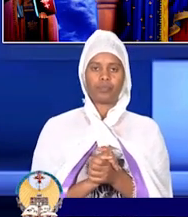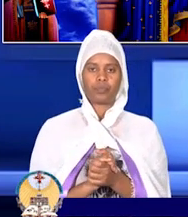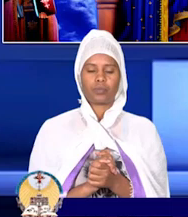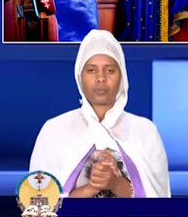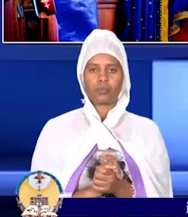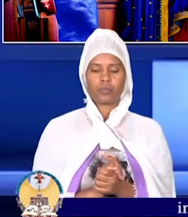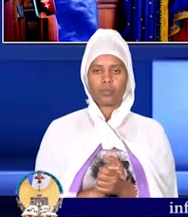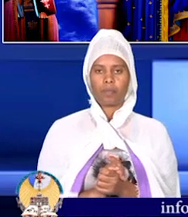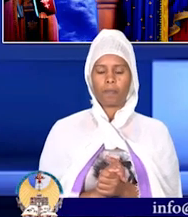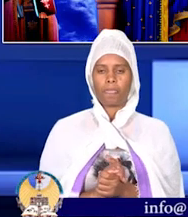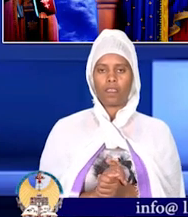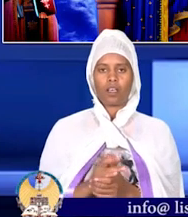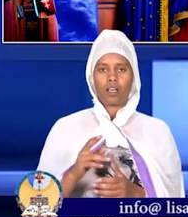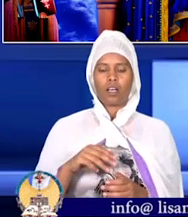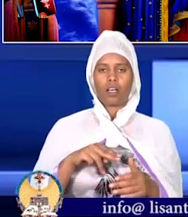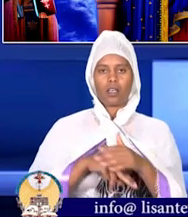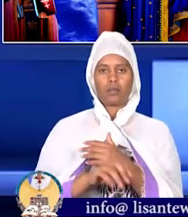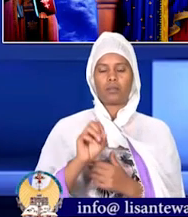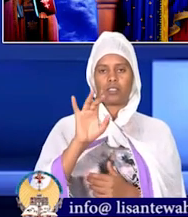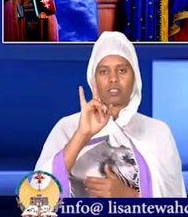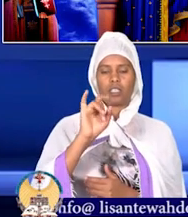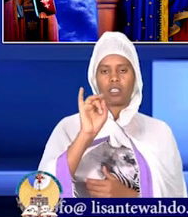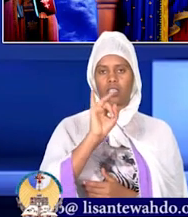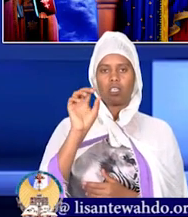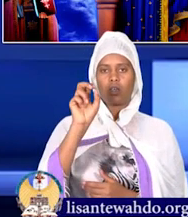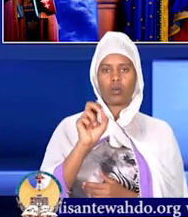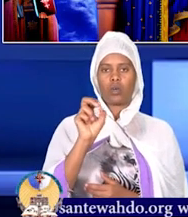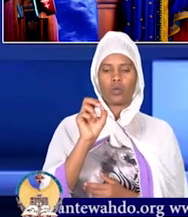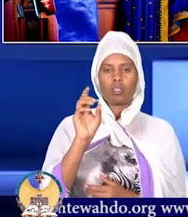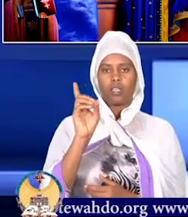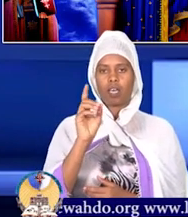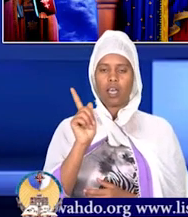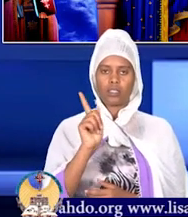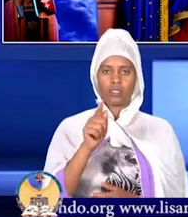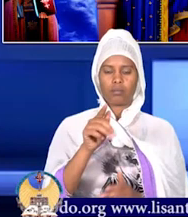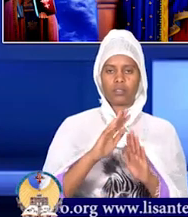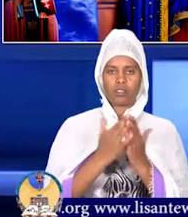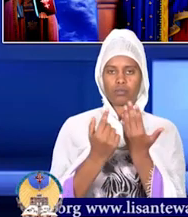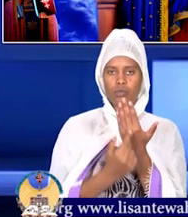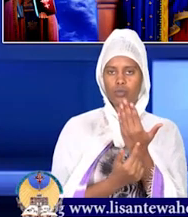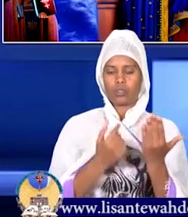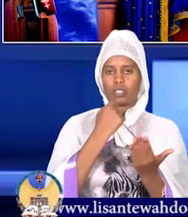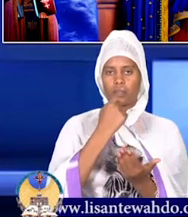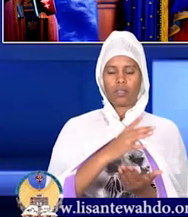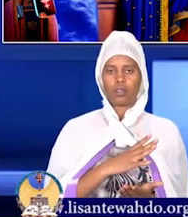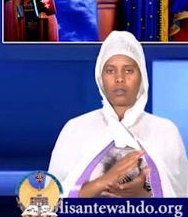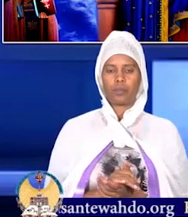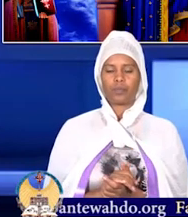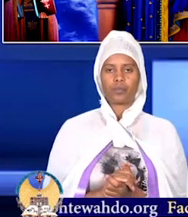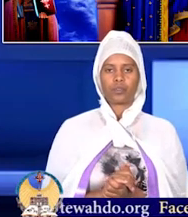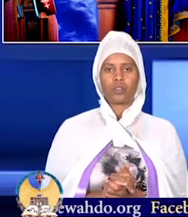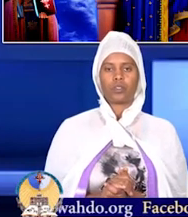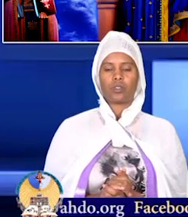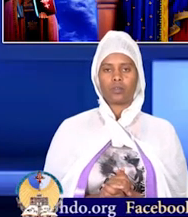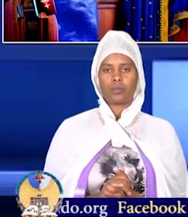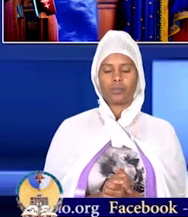ትምህርትና ክንገልጽ ኢና። ኣብ ዘለዋውያን ምዕራፍ 19 ቁፅሪ 2 እቲ ጽሑፍ ከም